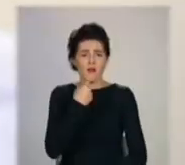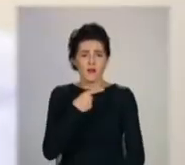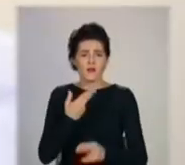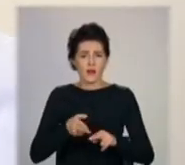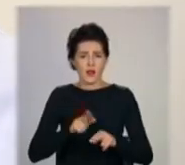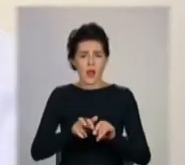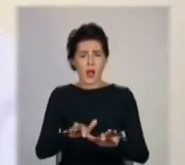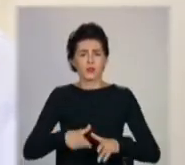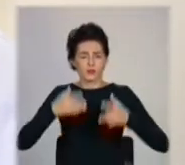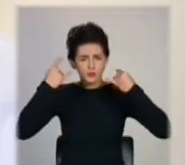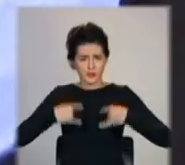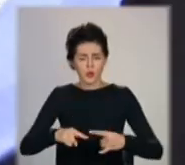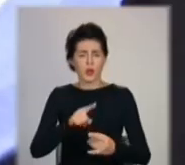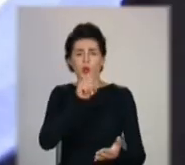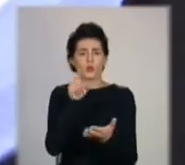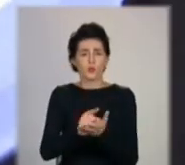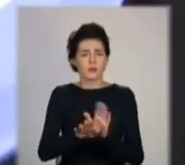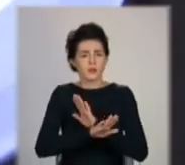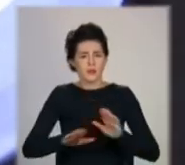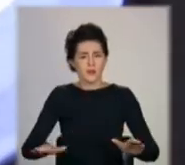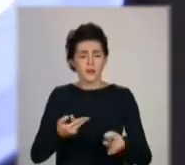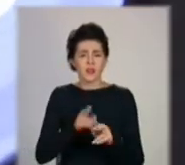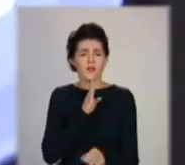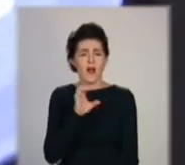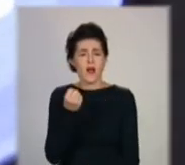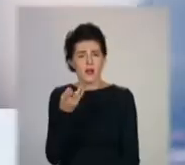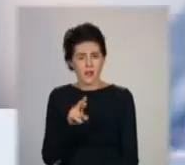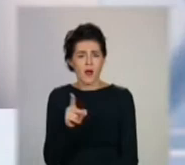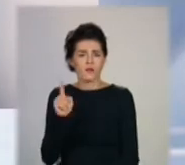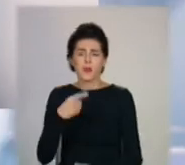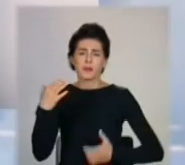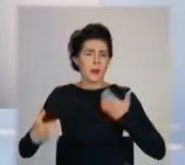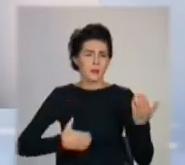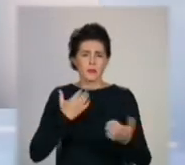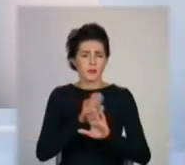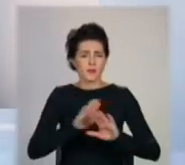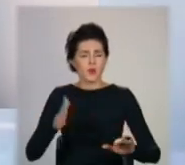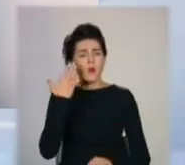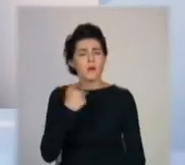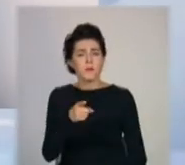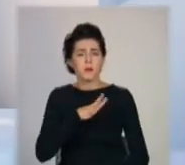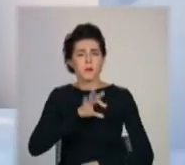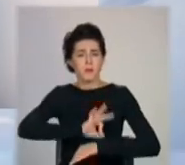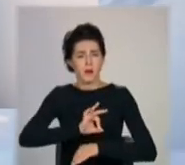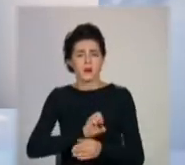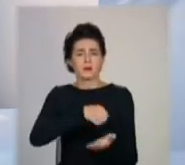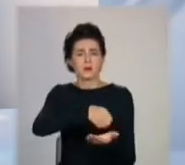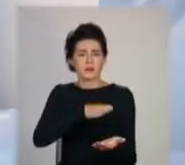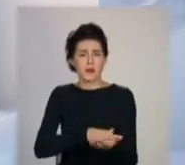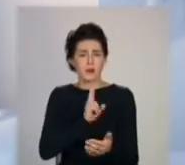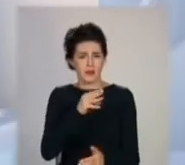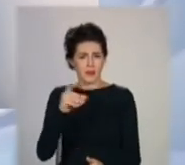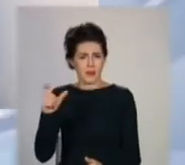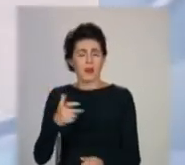комп'ютерної томографії не обов'язкові. Тому Ганні з Житомира можна не хвилюватися. Коли захворіла, жінка записалась на КТ.